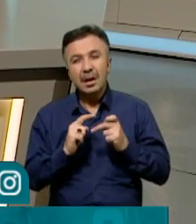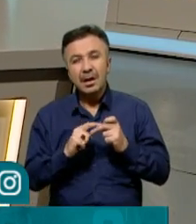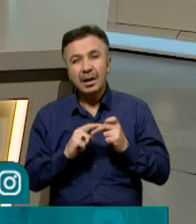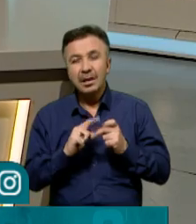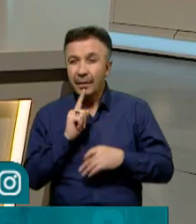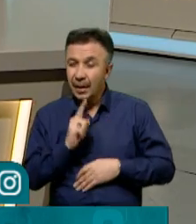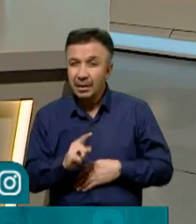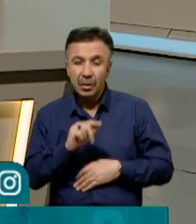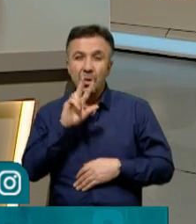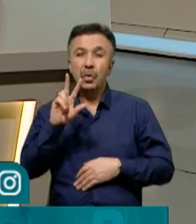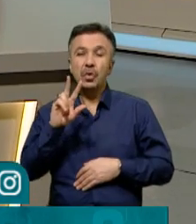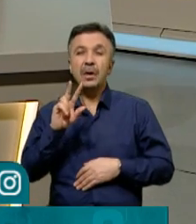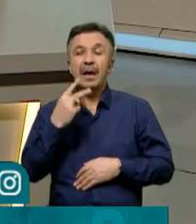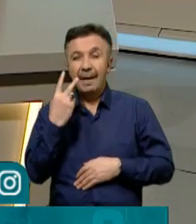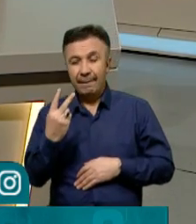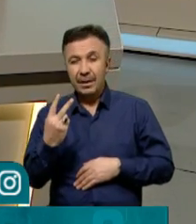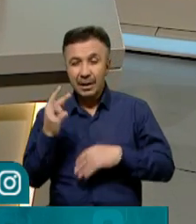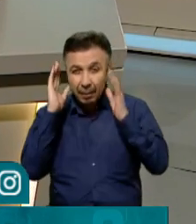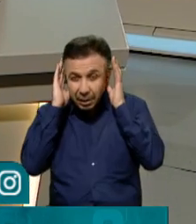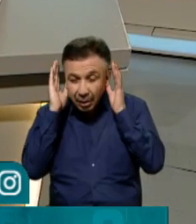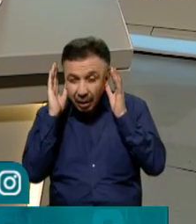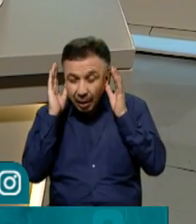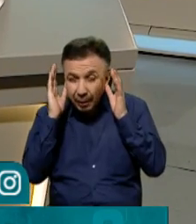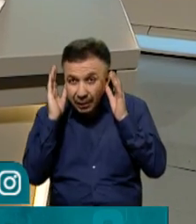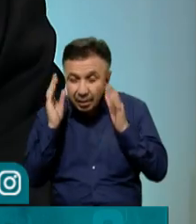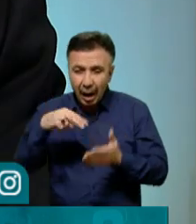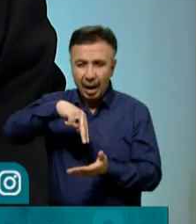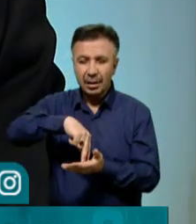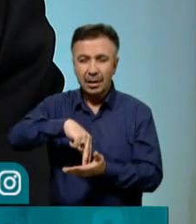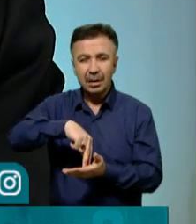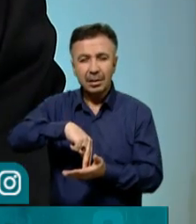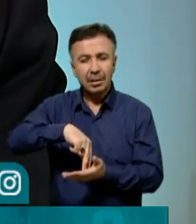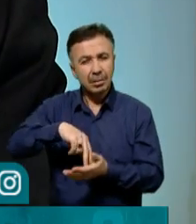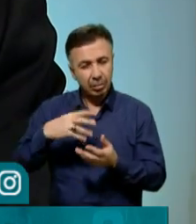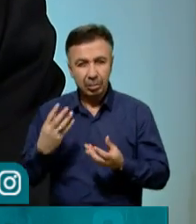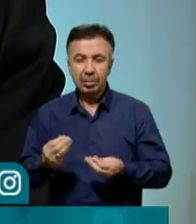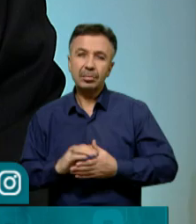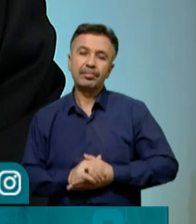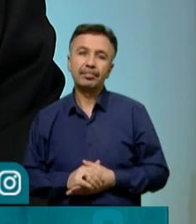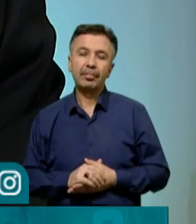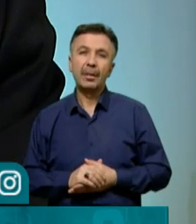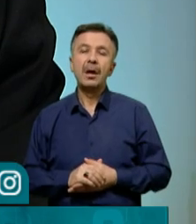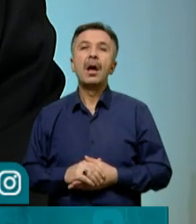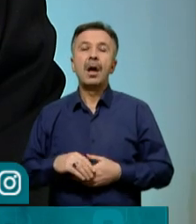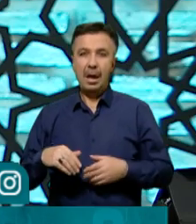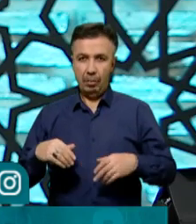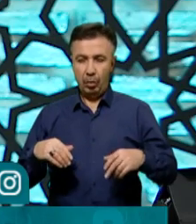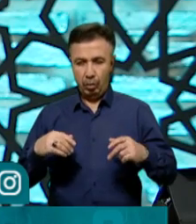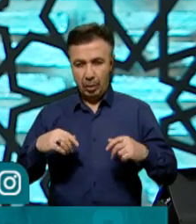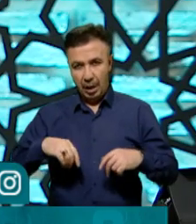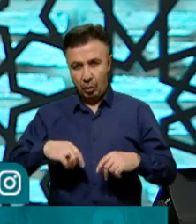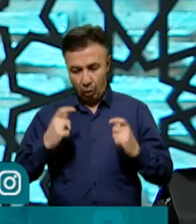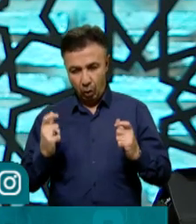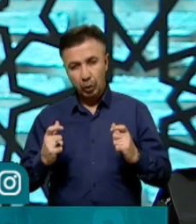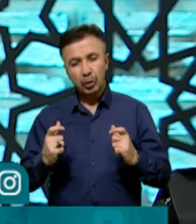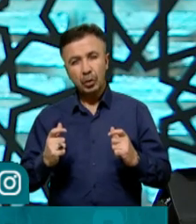Böylece namazlarını ayakta eda eder, bu caiz değildir. Eyvallah. Yani bulunduğu yere bir seccade sererek, namazlık